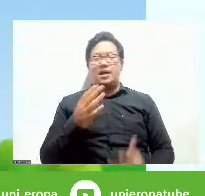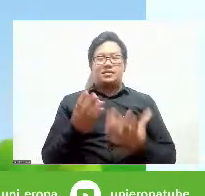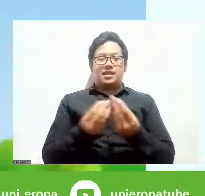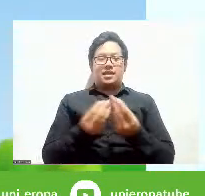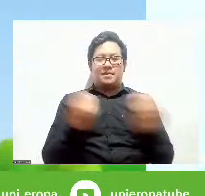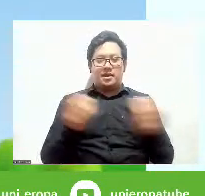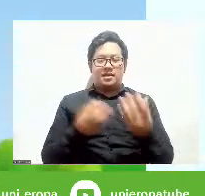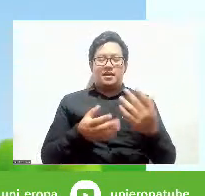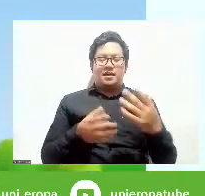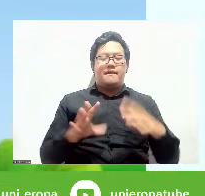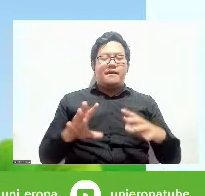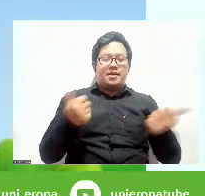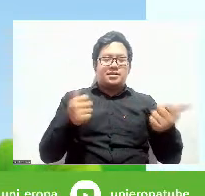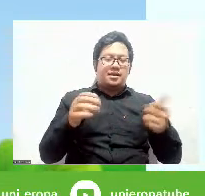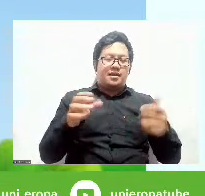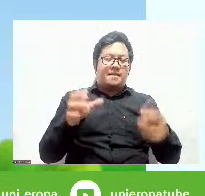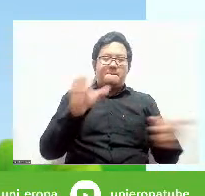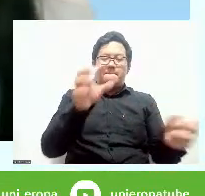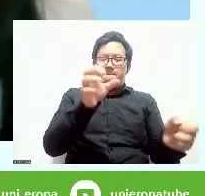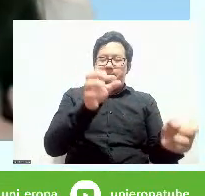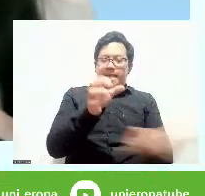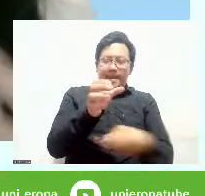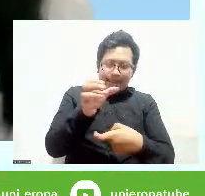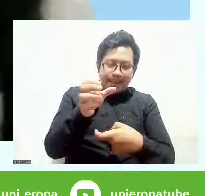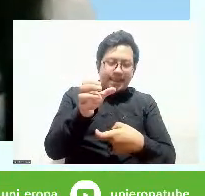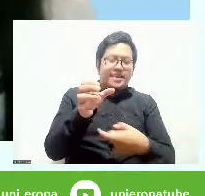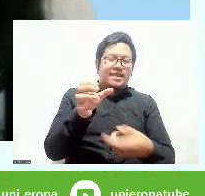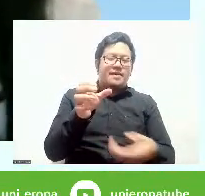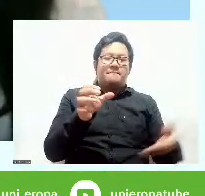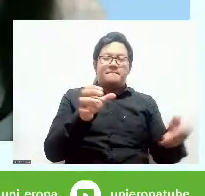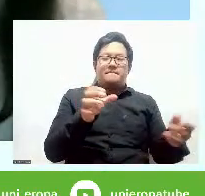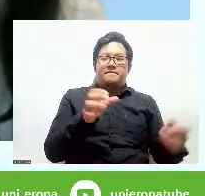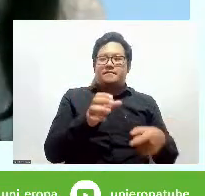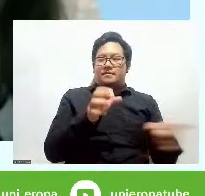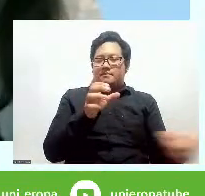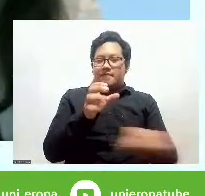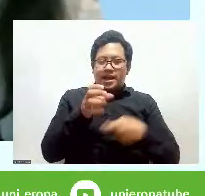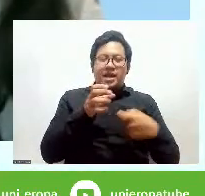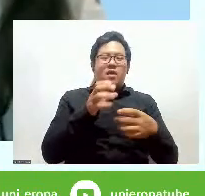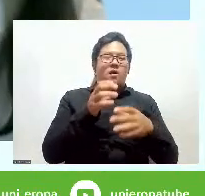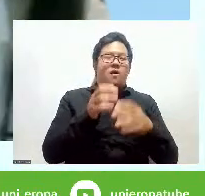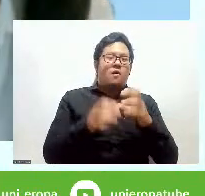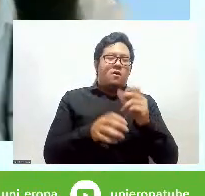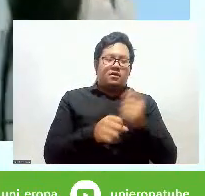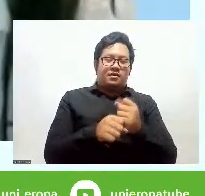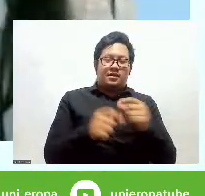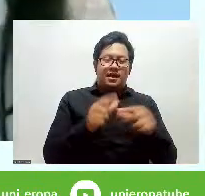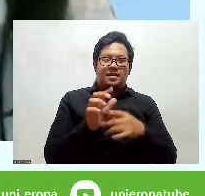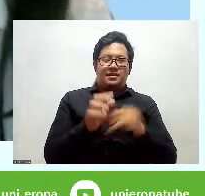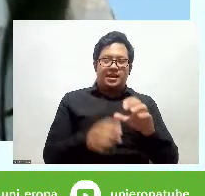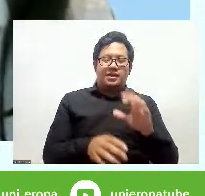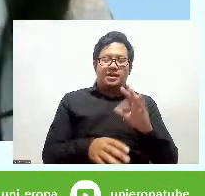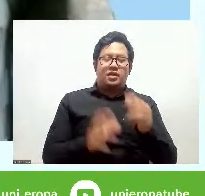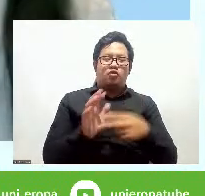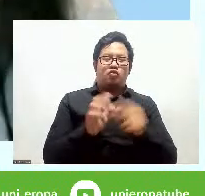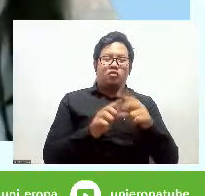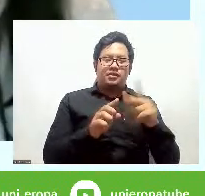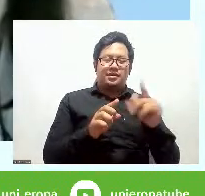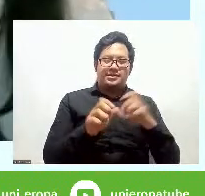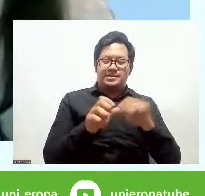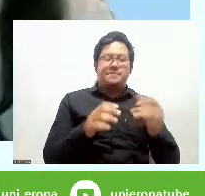organik dan nutrisinya baik Unsur haranya tinggi tanahnya itu hasil jauh lebih jadi